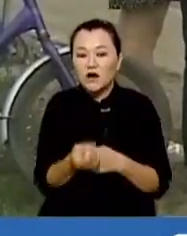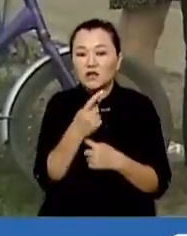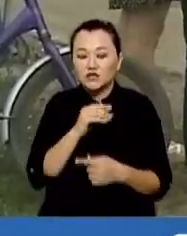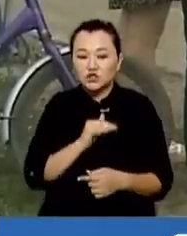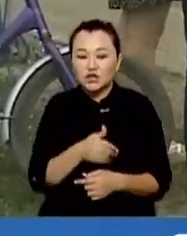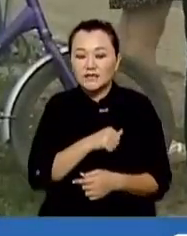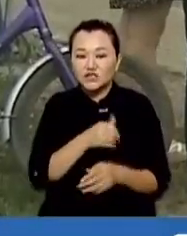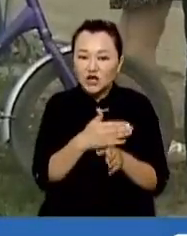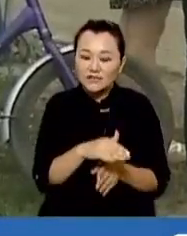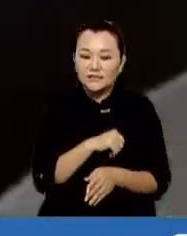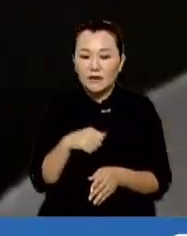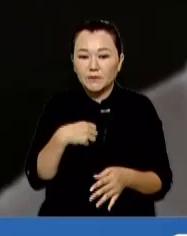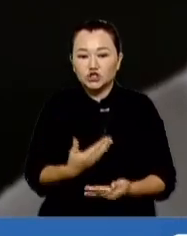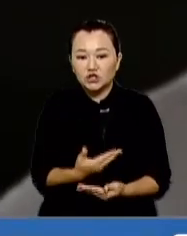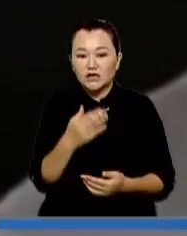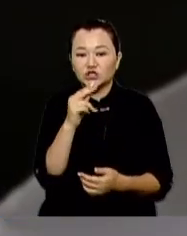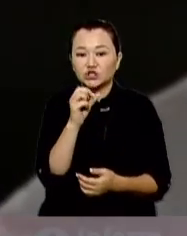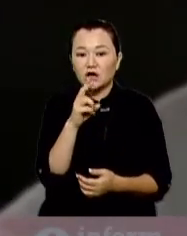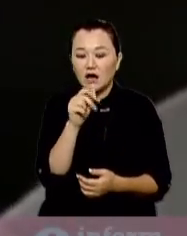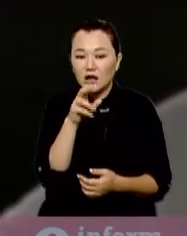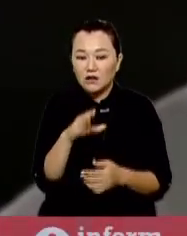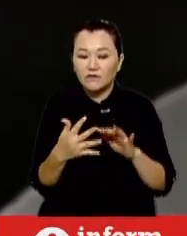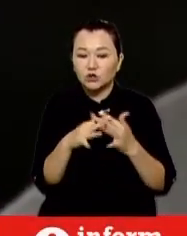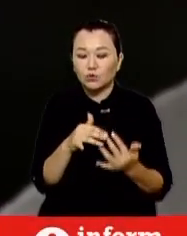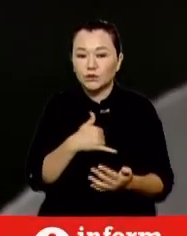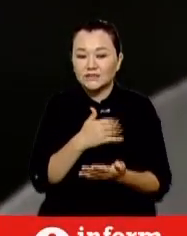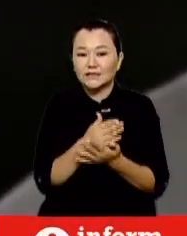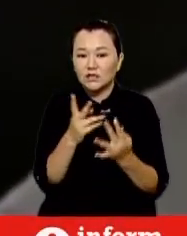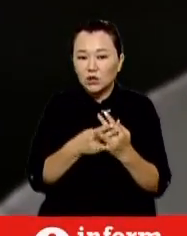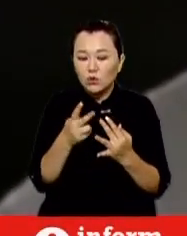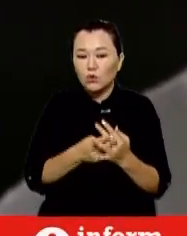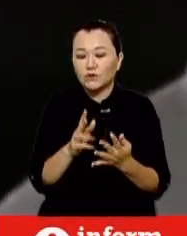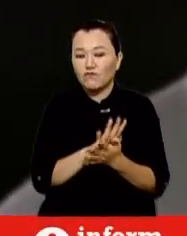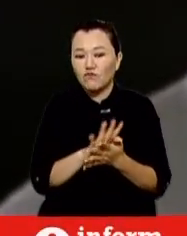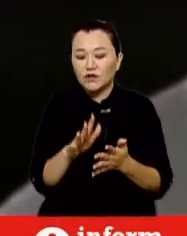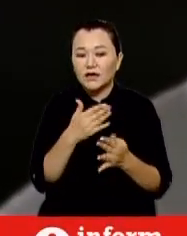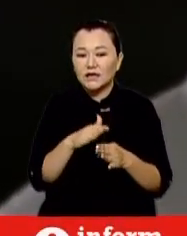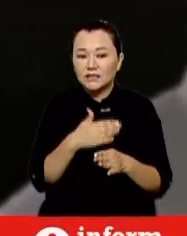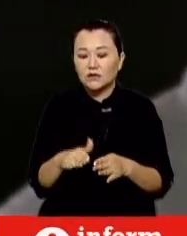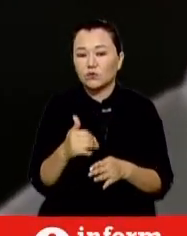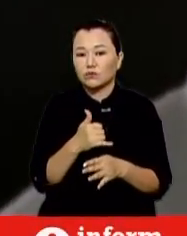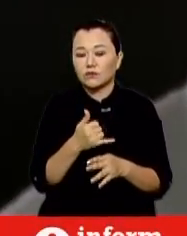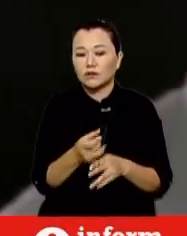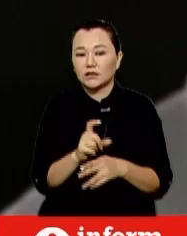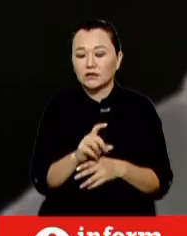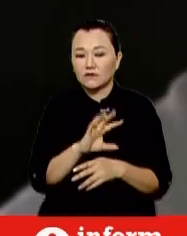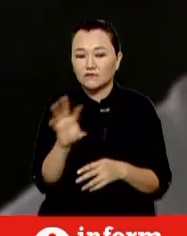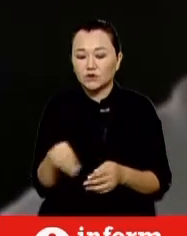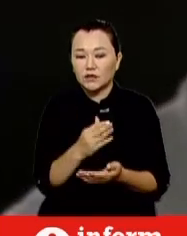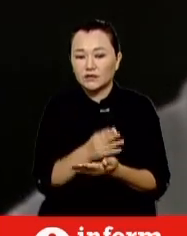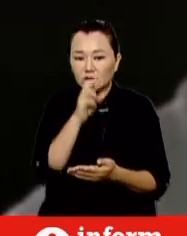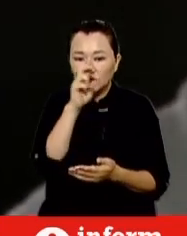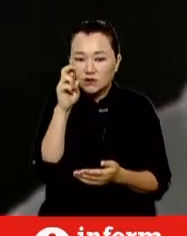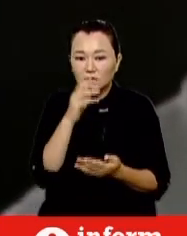часть самих жителей Чкалова. На селе тоже у нас есть льготы, квоты, кредитование тот же.